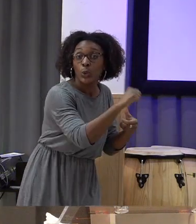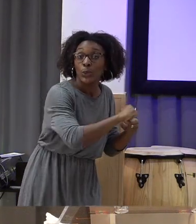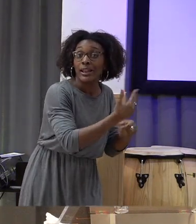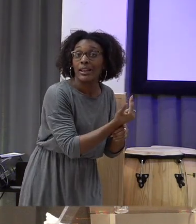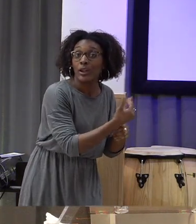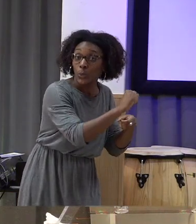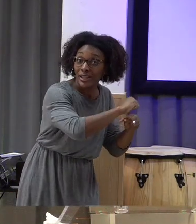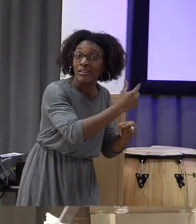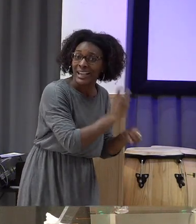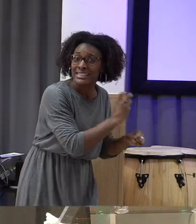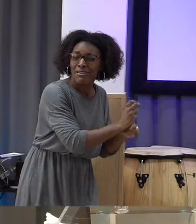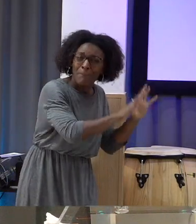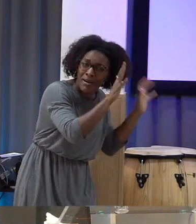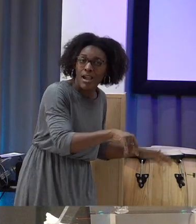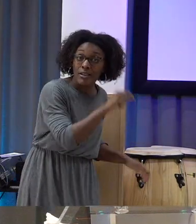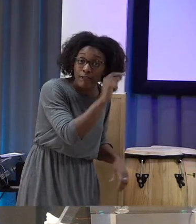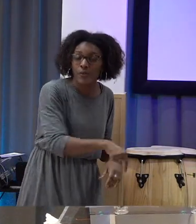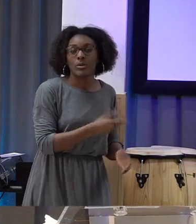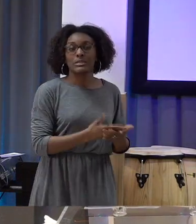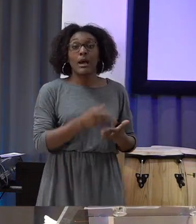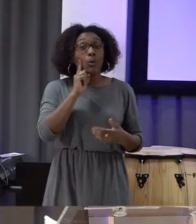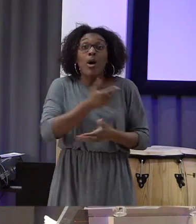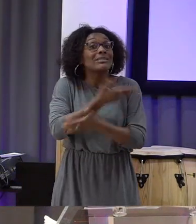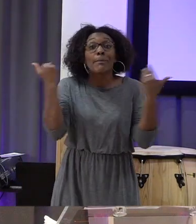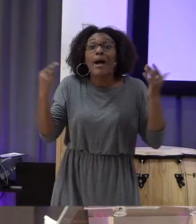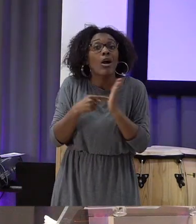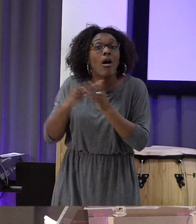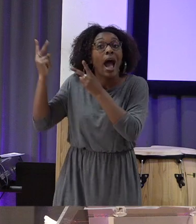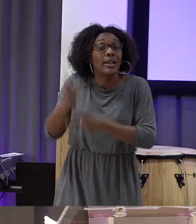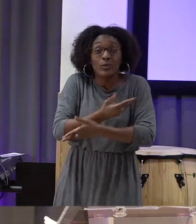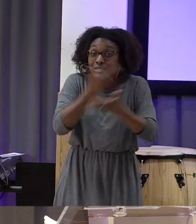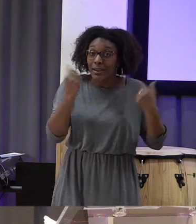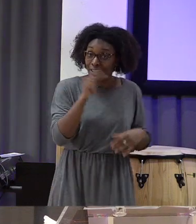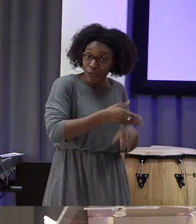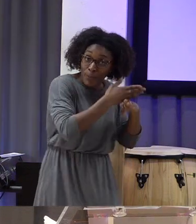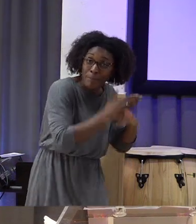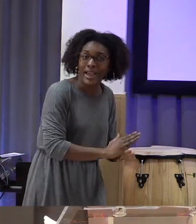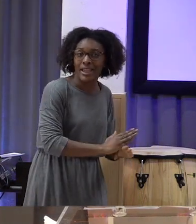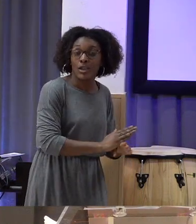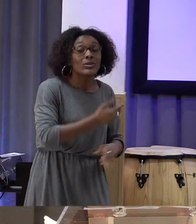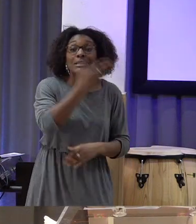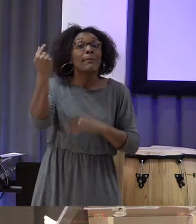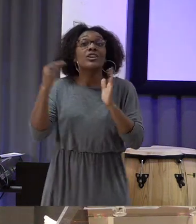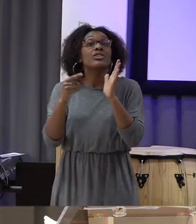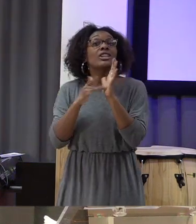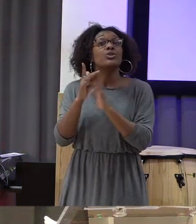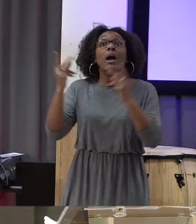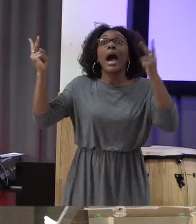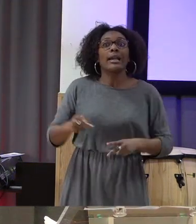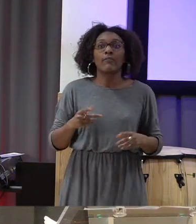de Jésus-Christ. Car on ne sait pas à quelle heure de la nuit il